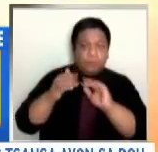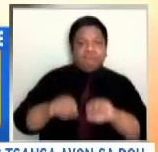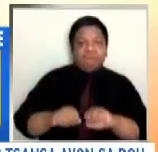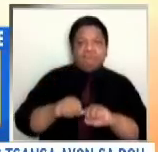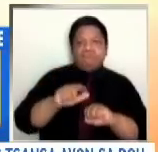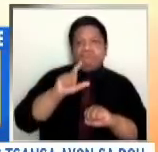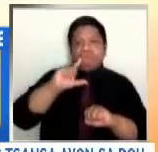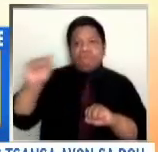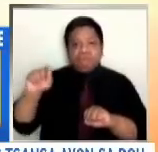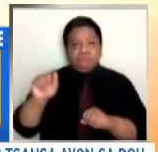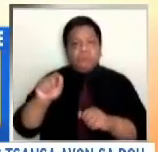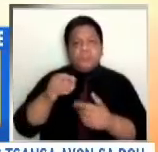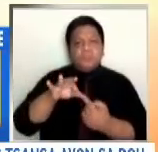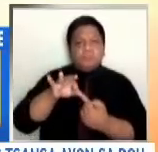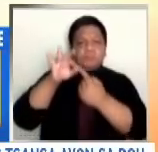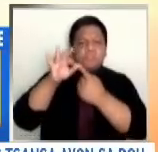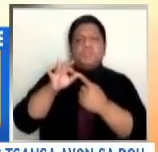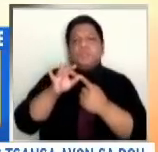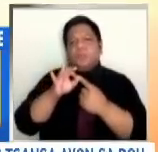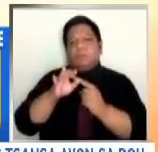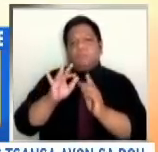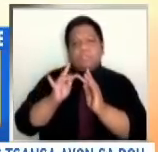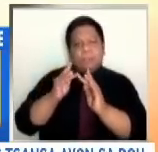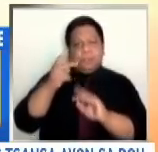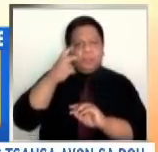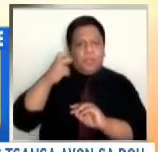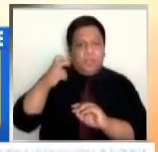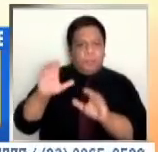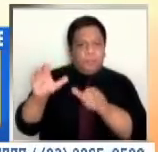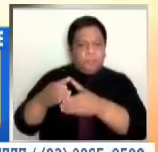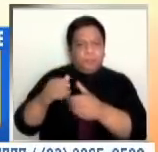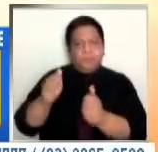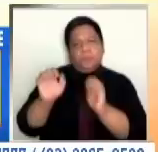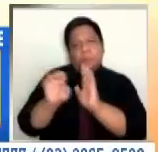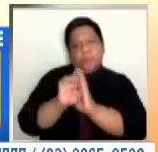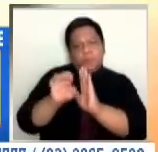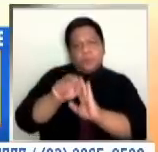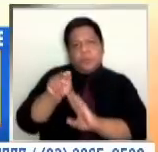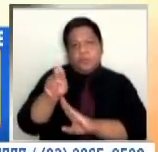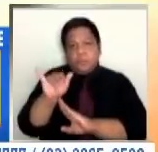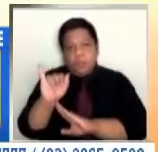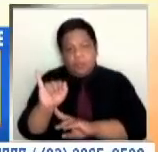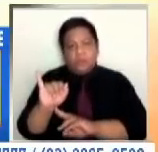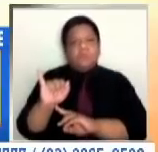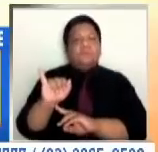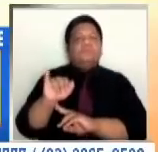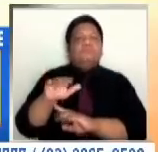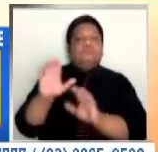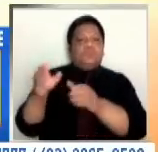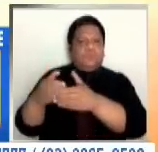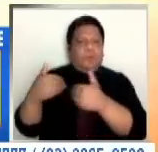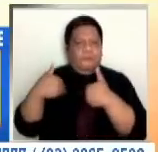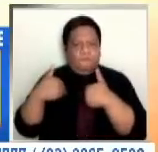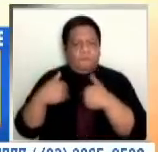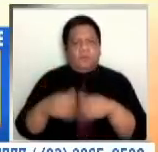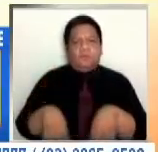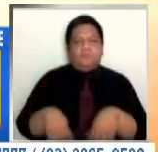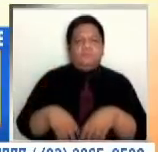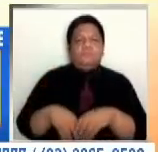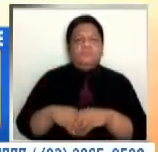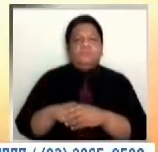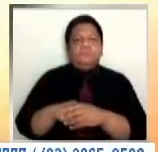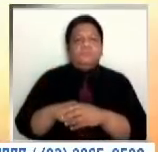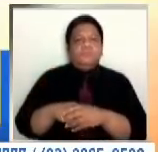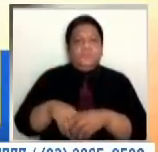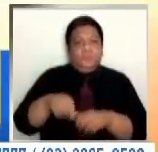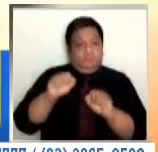specialized cybercrime units tulad ng National Bureau of Investigation Cybercrime Division and Anti-Cybercrime Group upang opisyal na